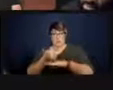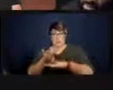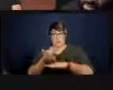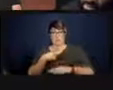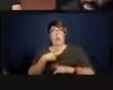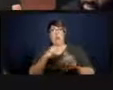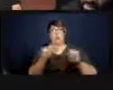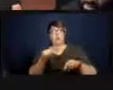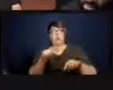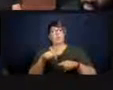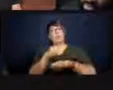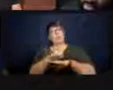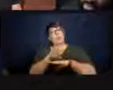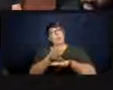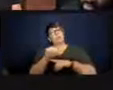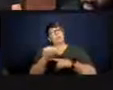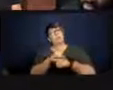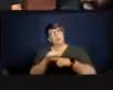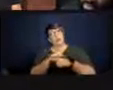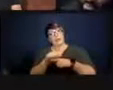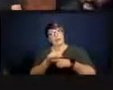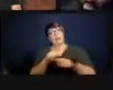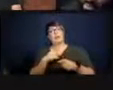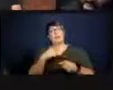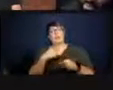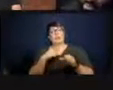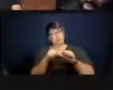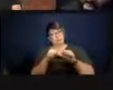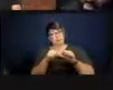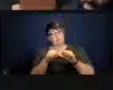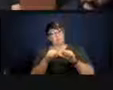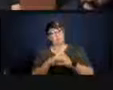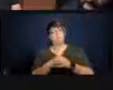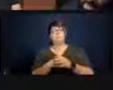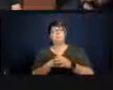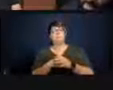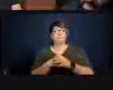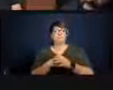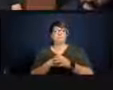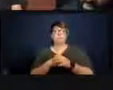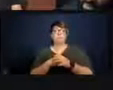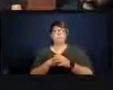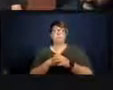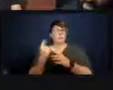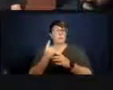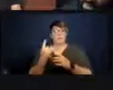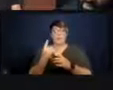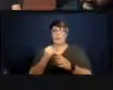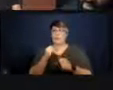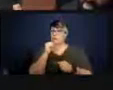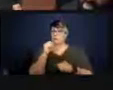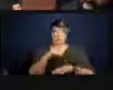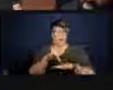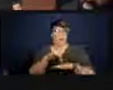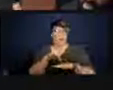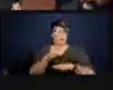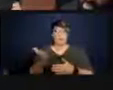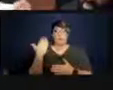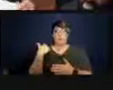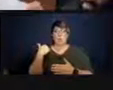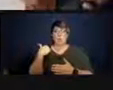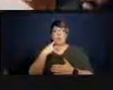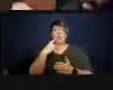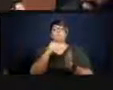أكن أحصل وأتابع أي نوع من التدريبات ومن الدعم، وبالتالي نحن مسرورون لوجود هذه الخطة.